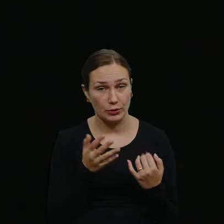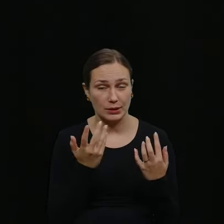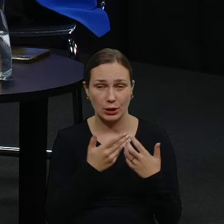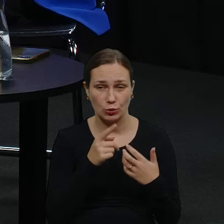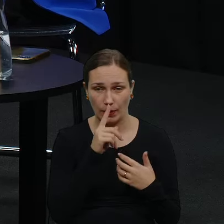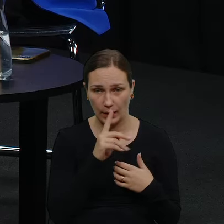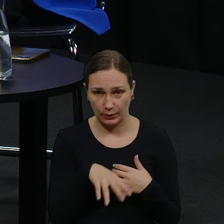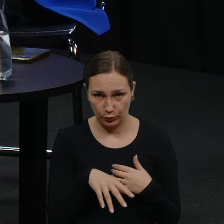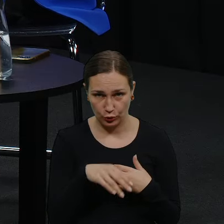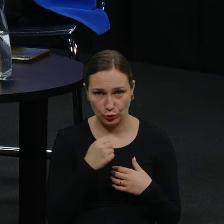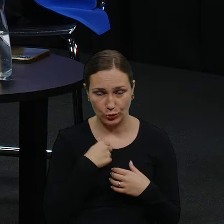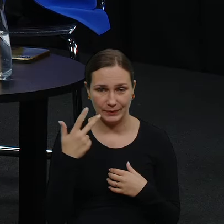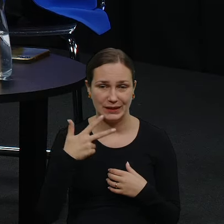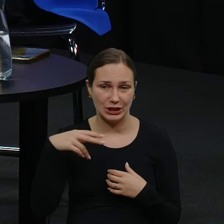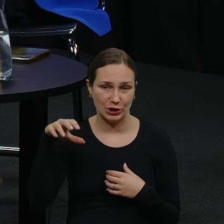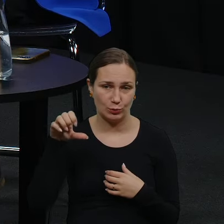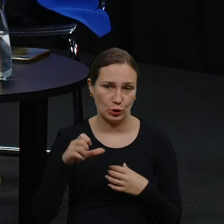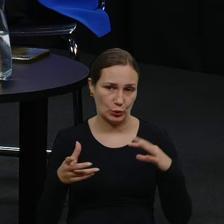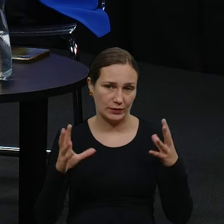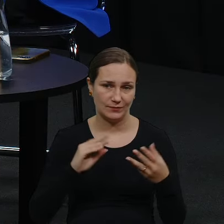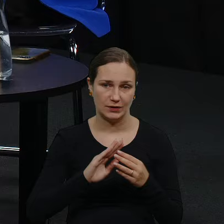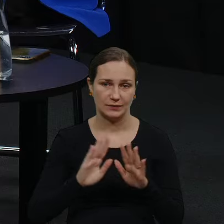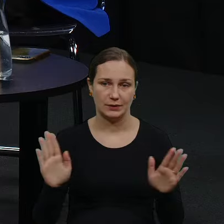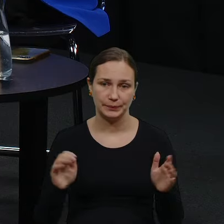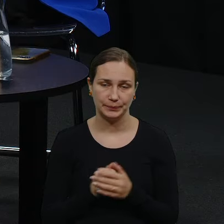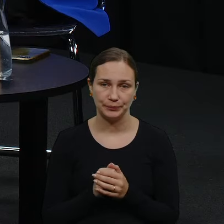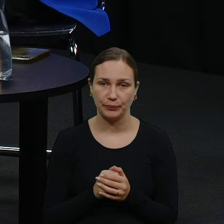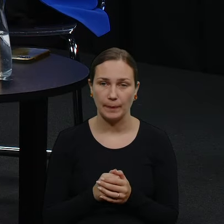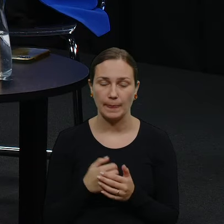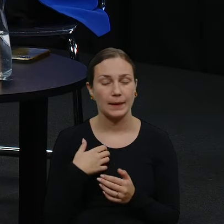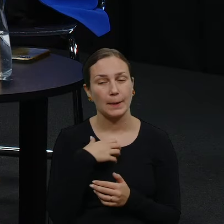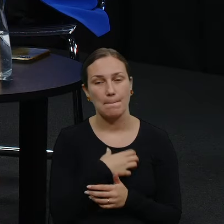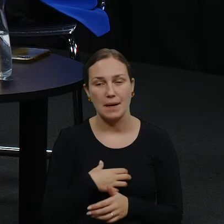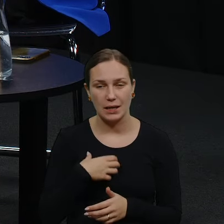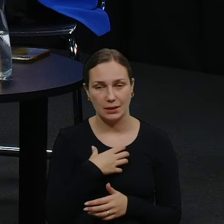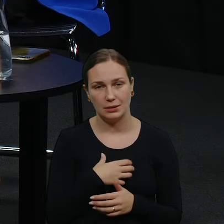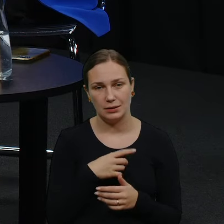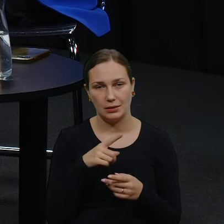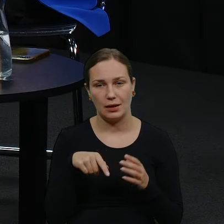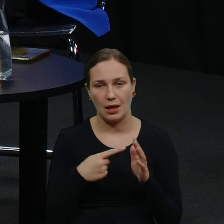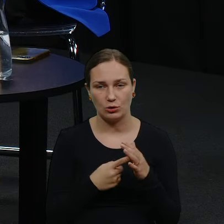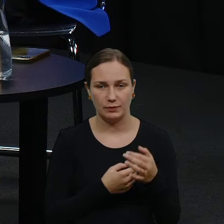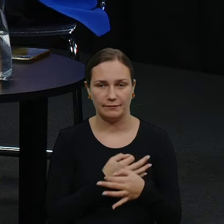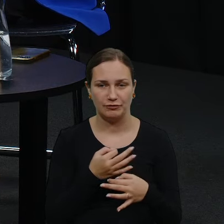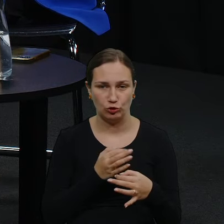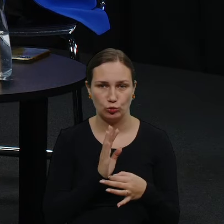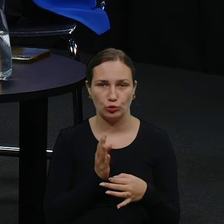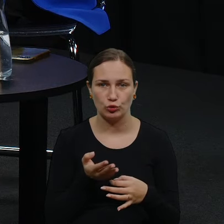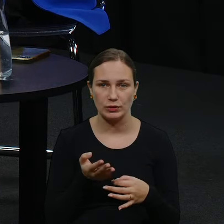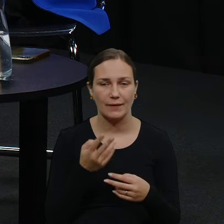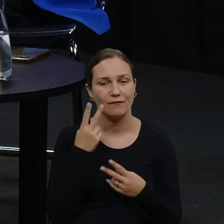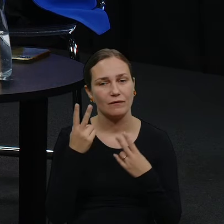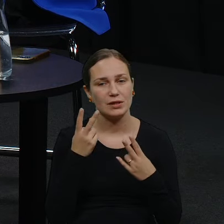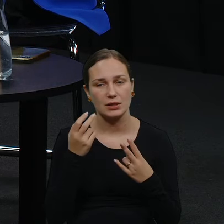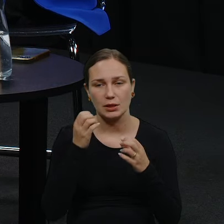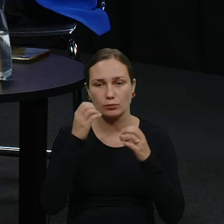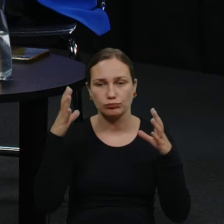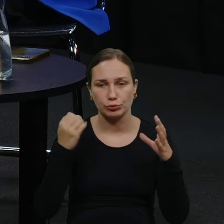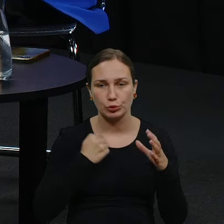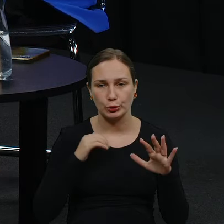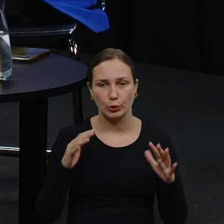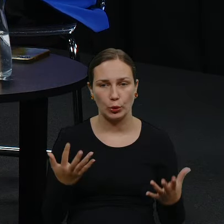neskaičiuosiu, turime lygiai pusę valandos ir pasitengsim tuos pagrindinius klausimus aptarti, kaip jūs matote, kokią tą viziją turite.